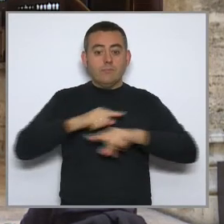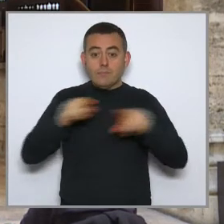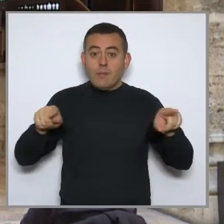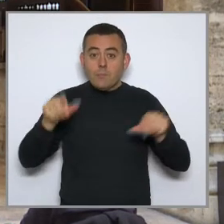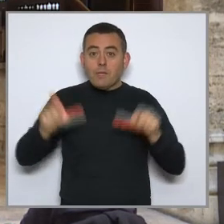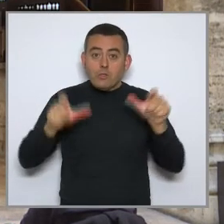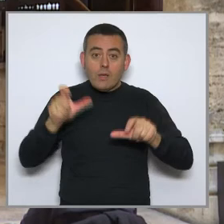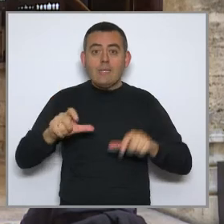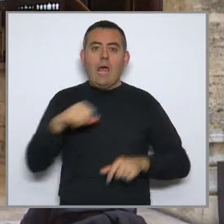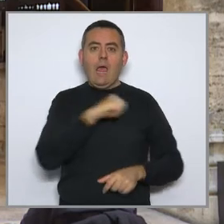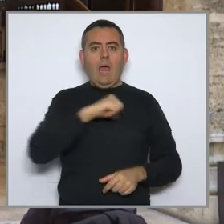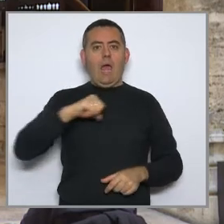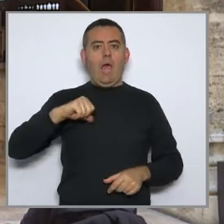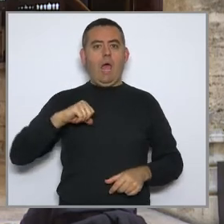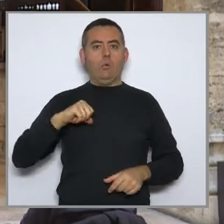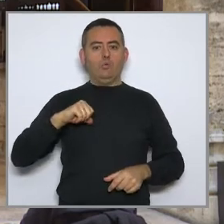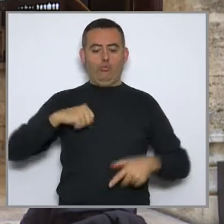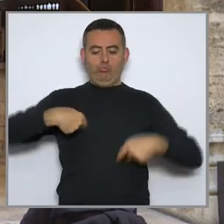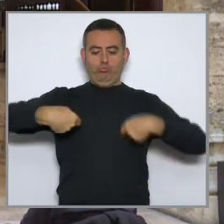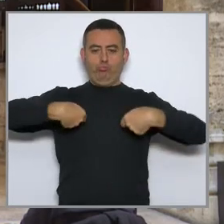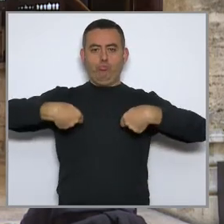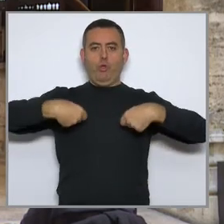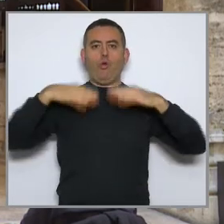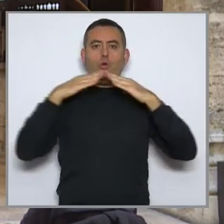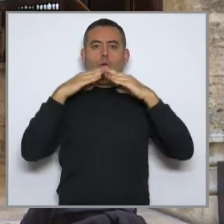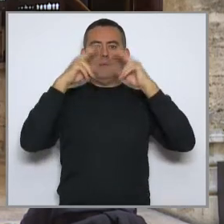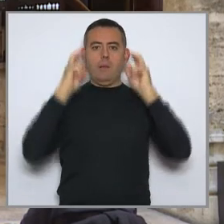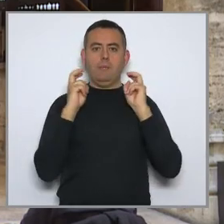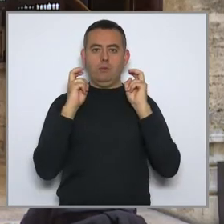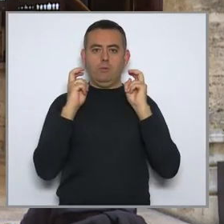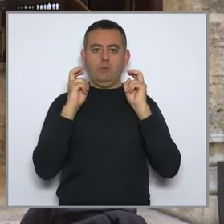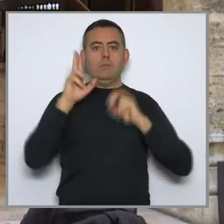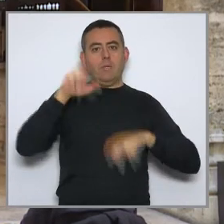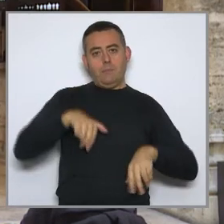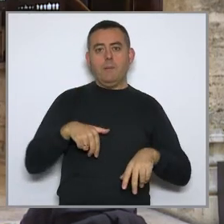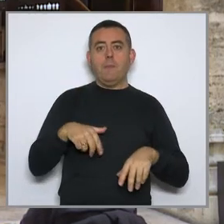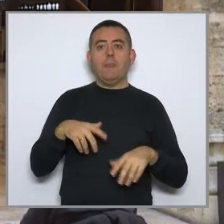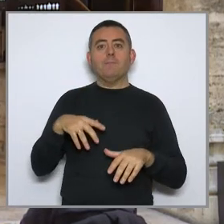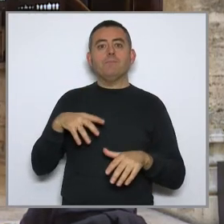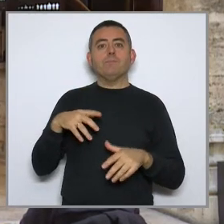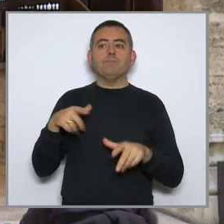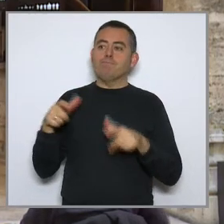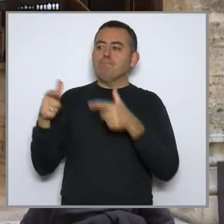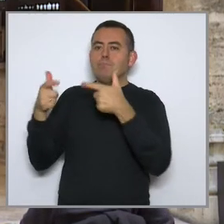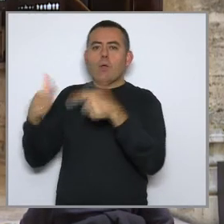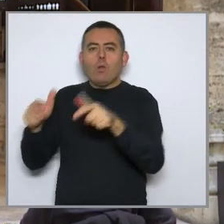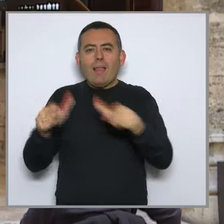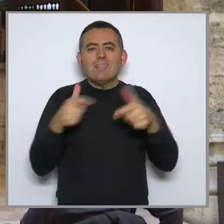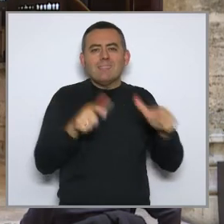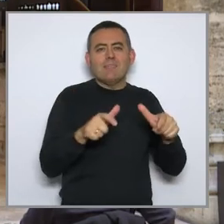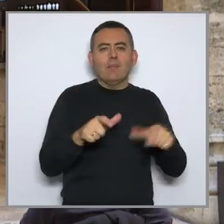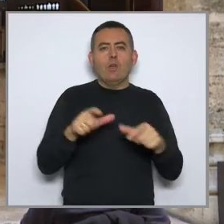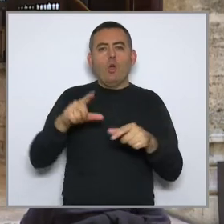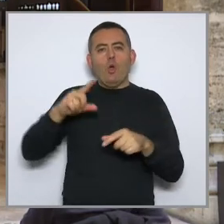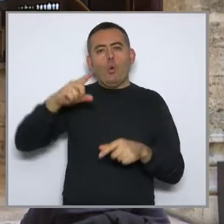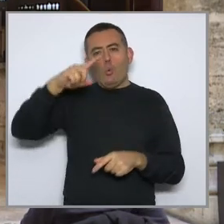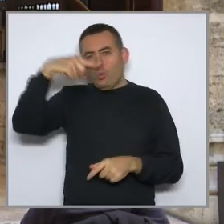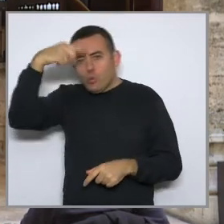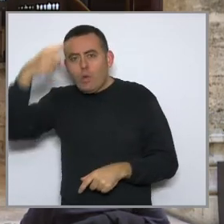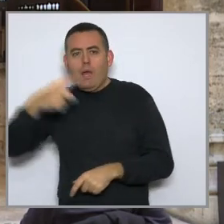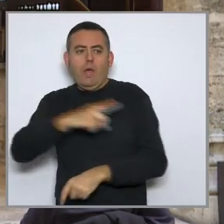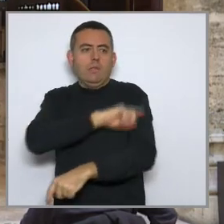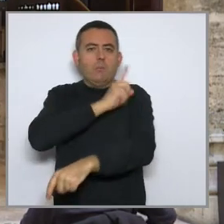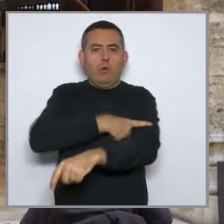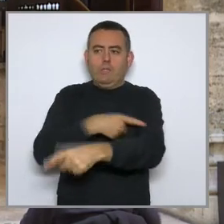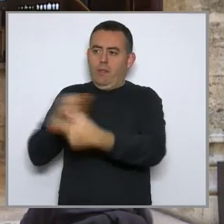fet va decidir tancar tots els establiments vinculats a la cultura, també a l'esport, etc. I tanmateix l'Institut